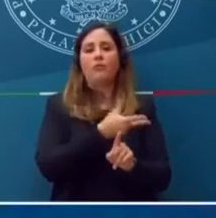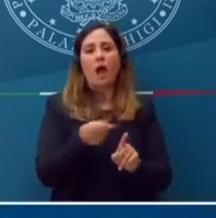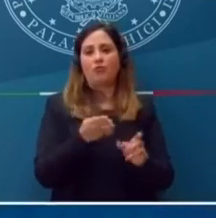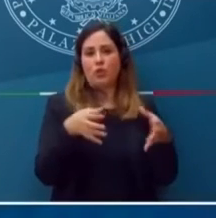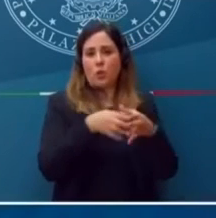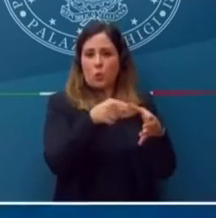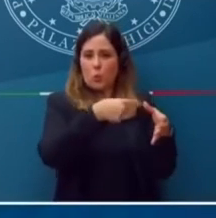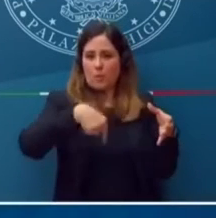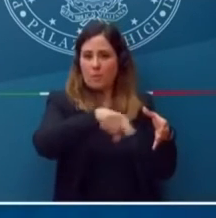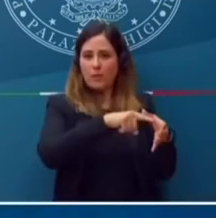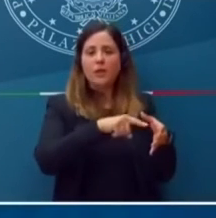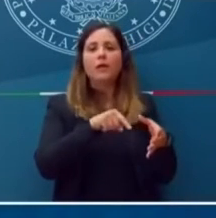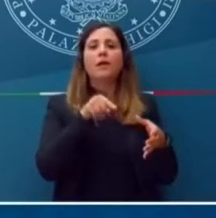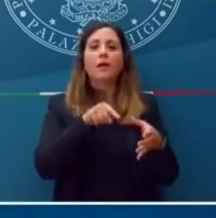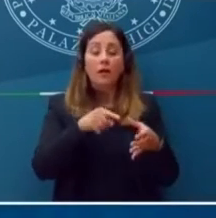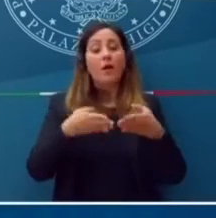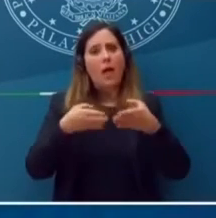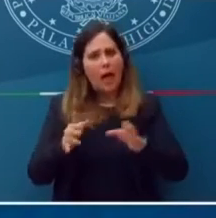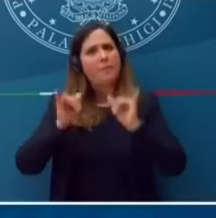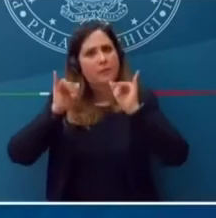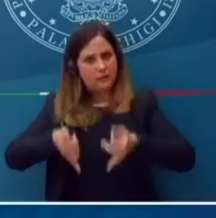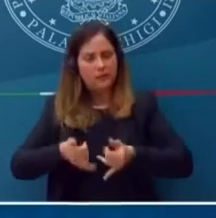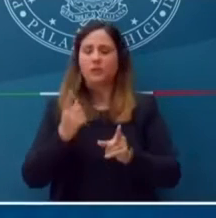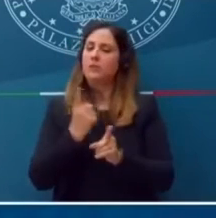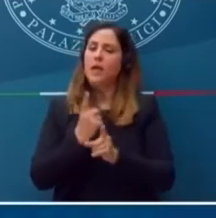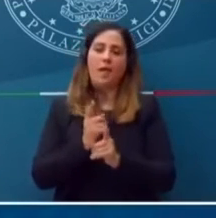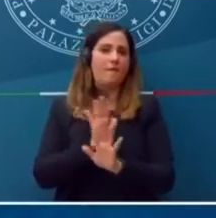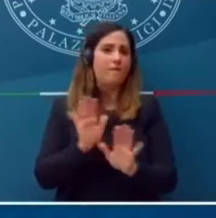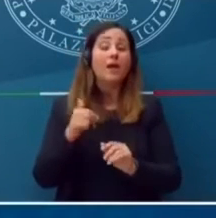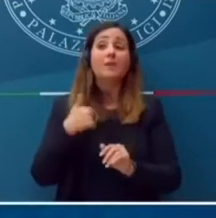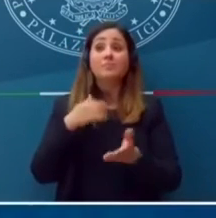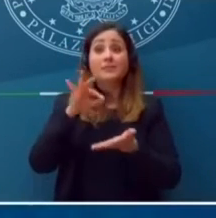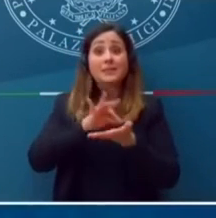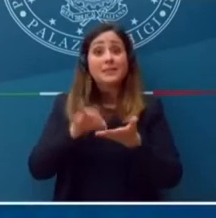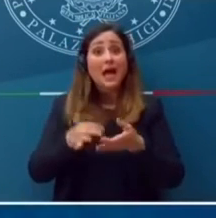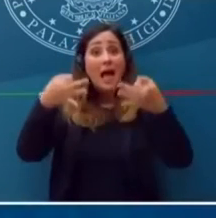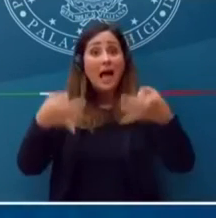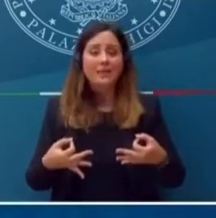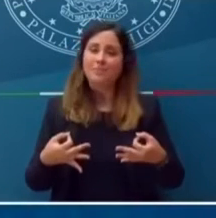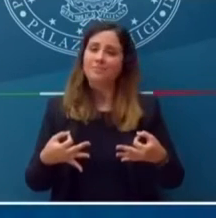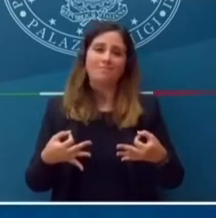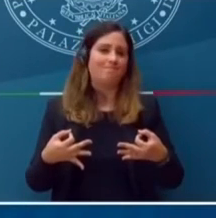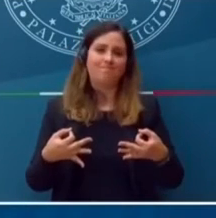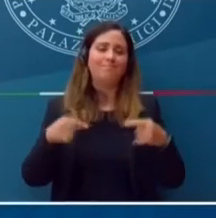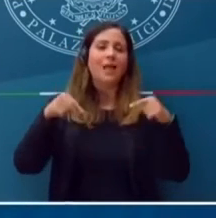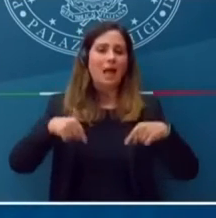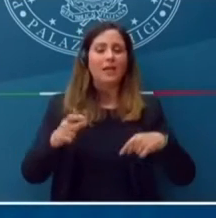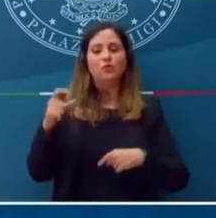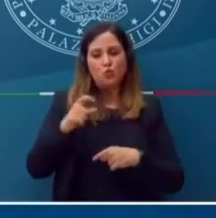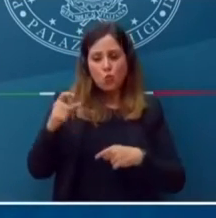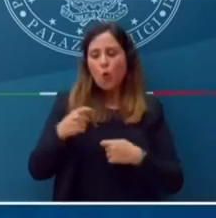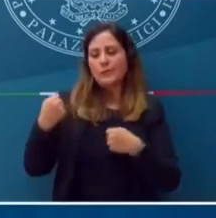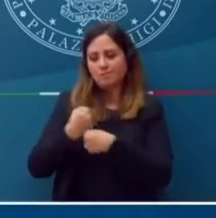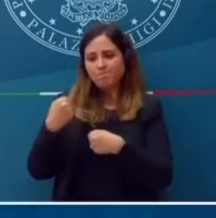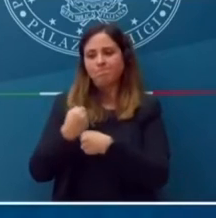riaperture dovranno esserci e non ho una data. Non ho una data perché ci stiamo pensando in questi giorni e non ho una